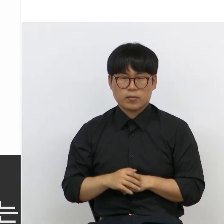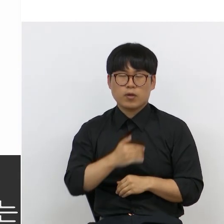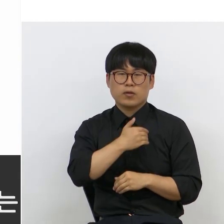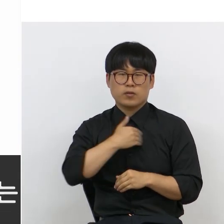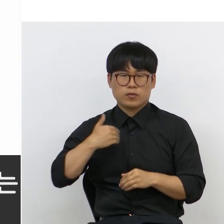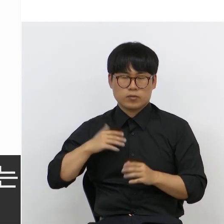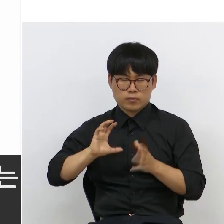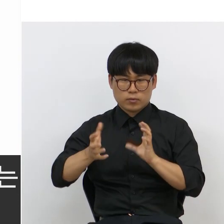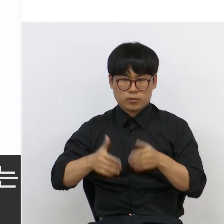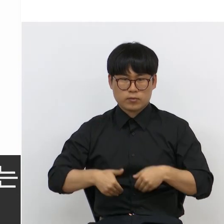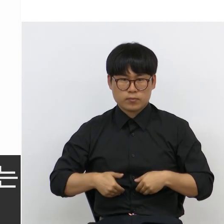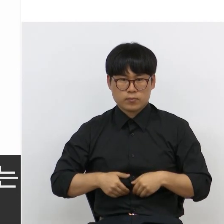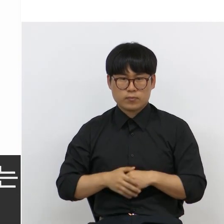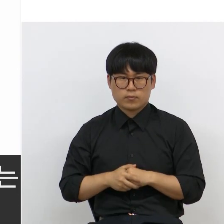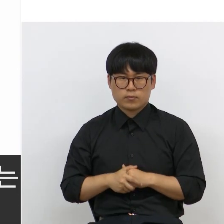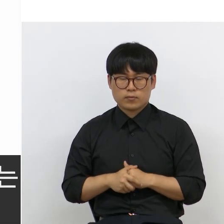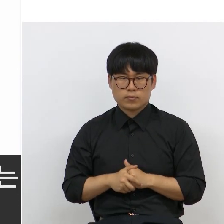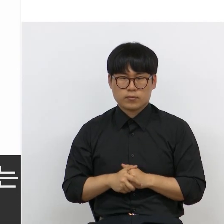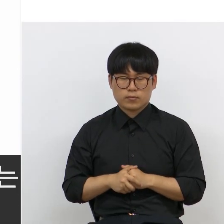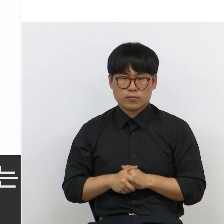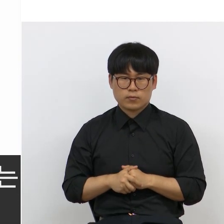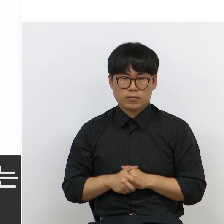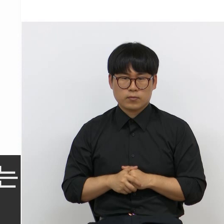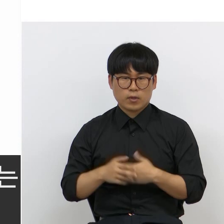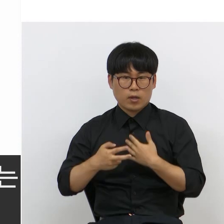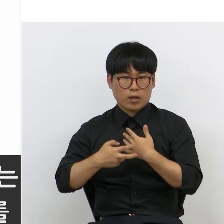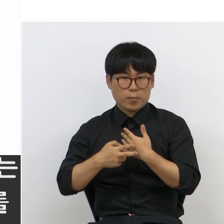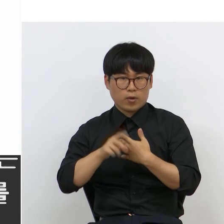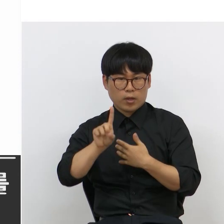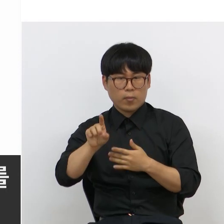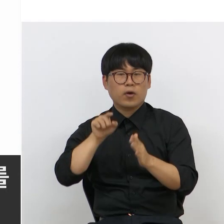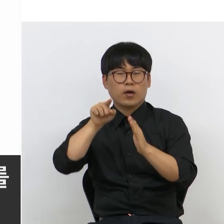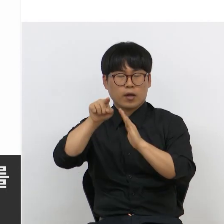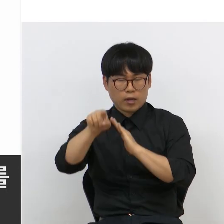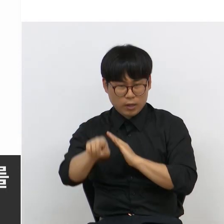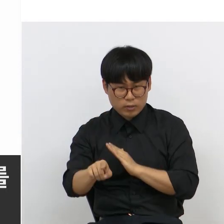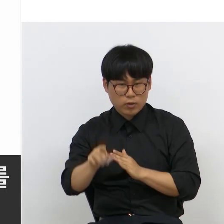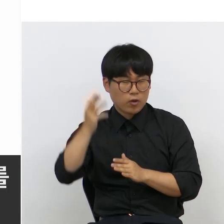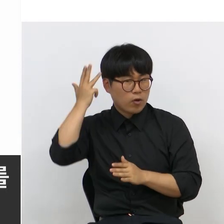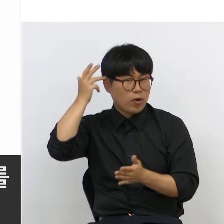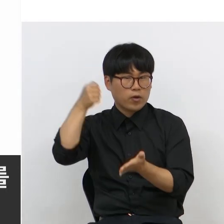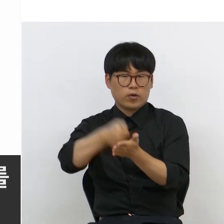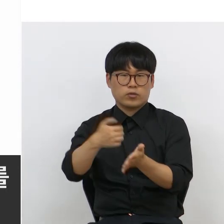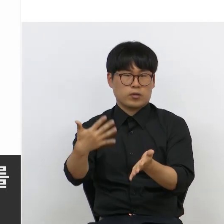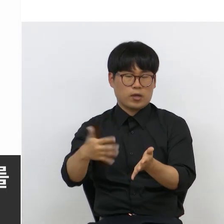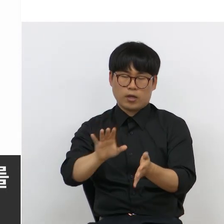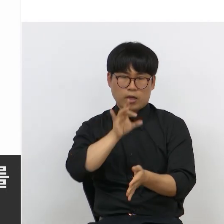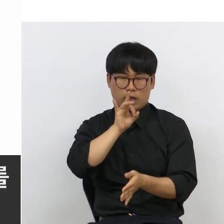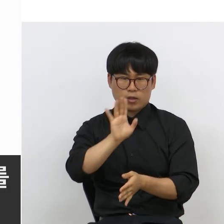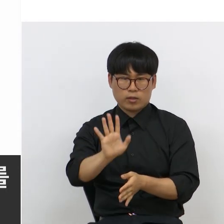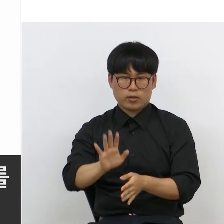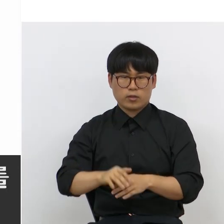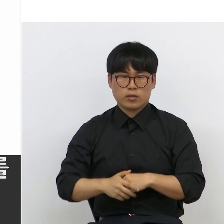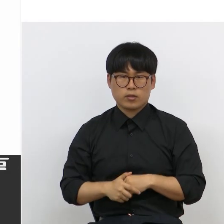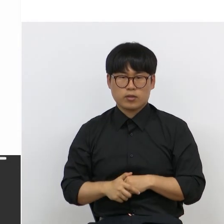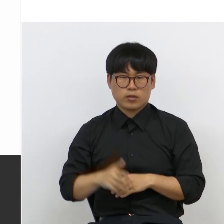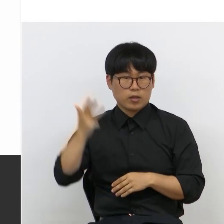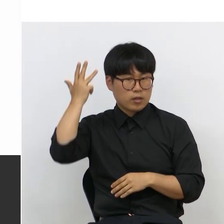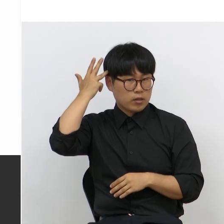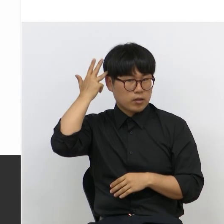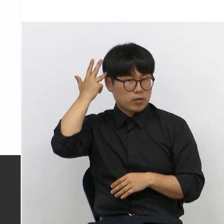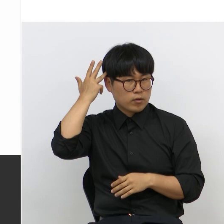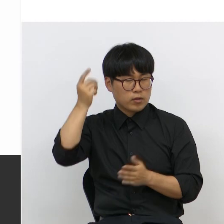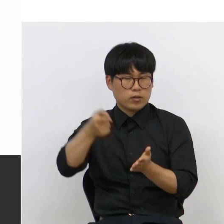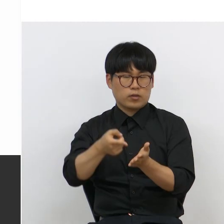충분한 상담이 필요합니다. 덜커덕 한 번 병원 가서 인공화호를 결정하지는 않습니다. 그리고 인공화호는 아까도 쭉